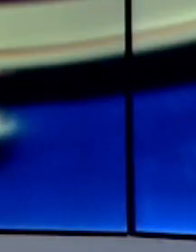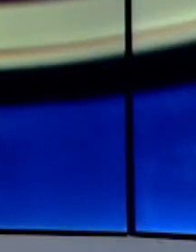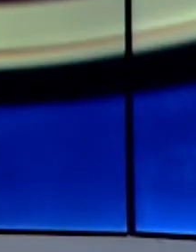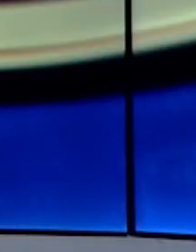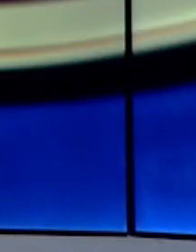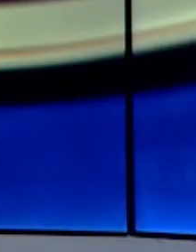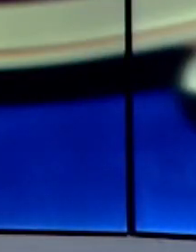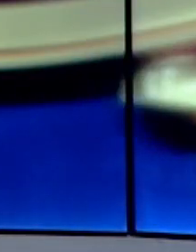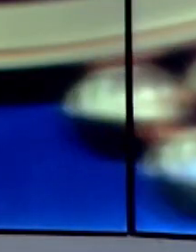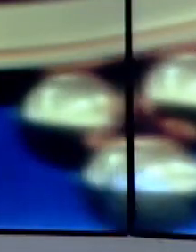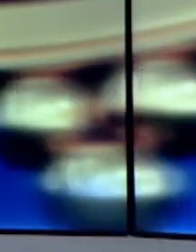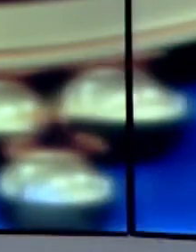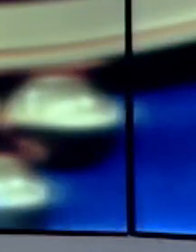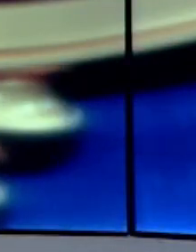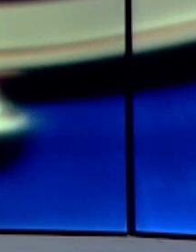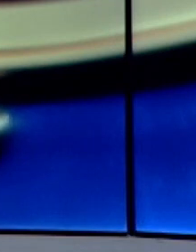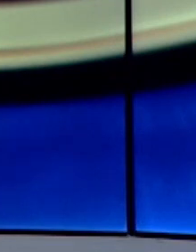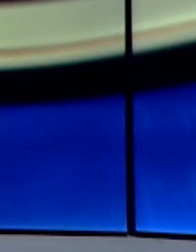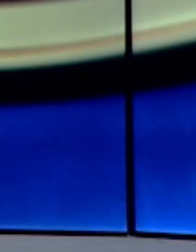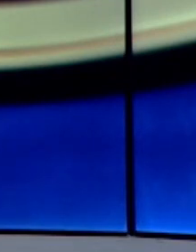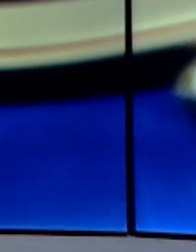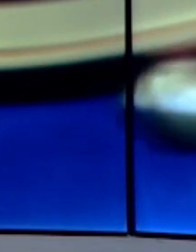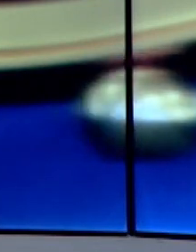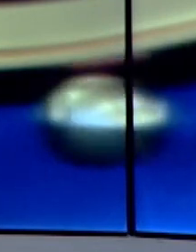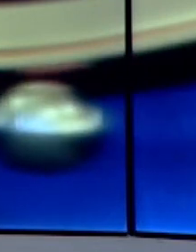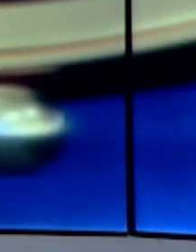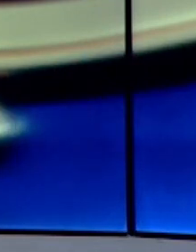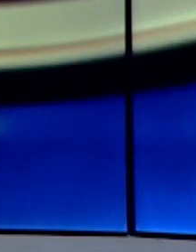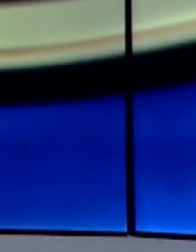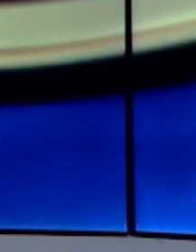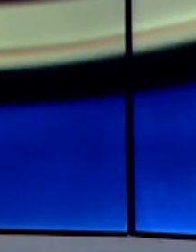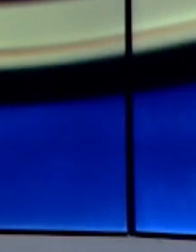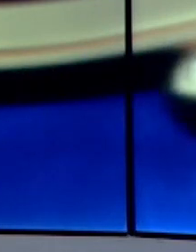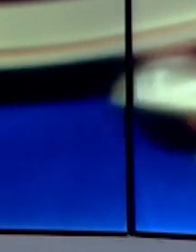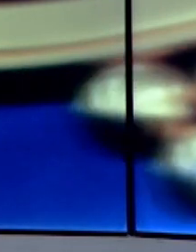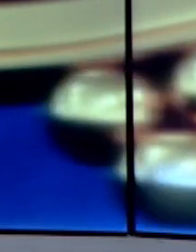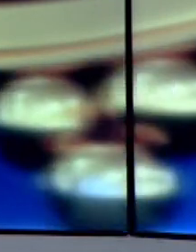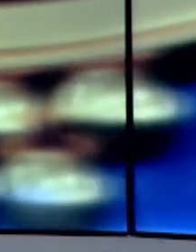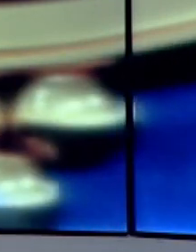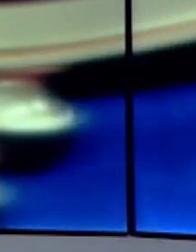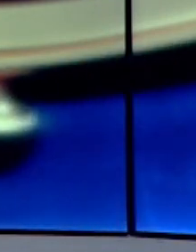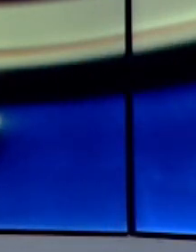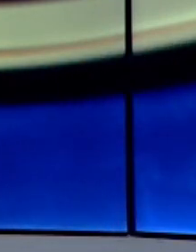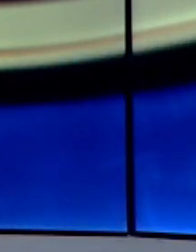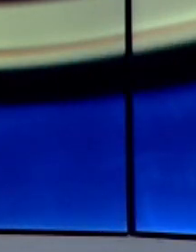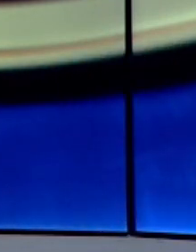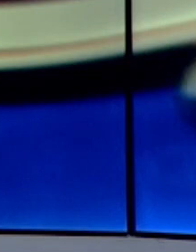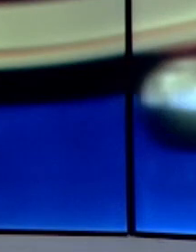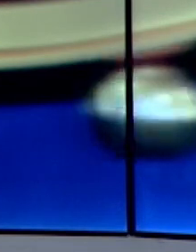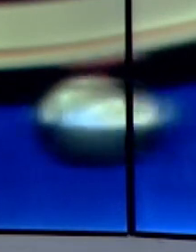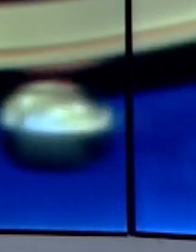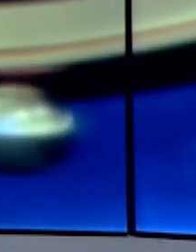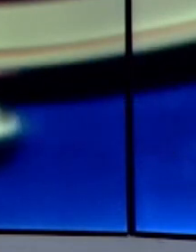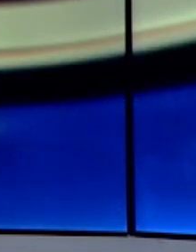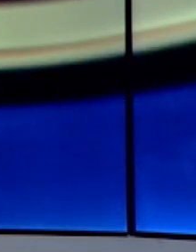Монгол улсын хүн амын 3-1% эзэлдэг хүүхдүүдийн дунд энэ тархалт улаан гэрэл асааж байгааг мэрэгжилтнүүд хэлж байгаа юм. Тодруулах